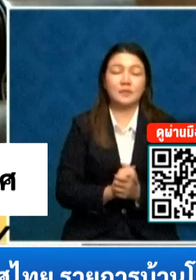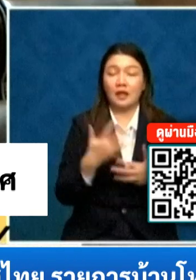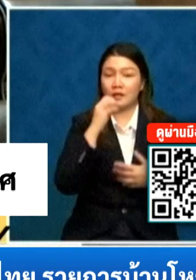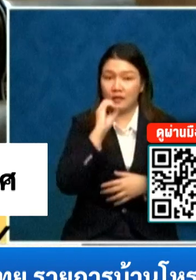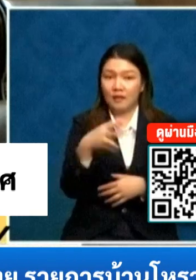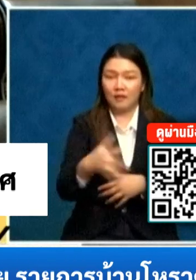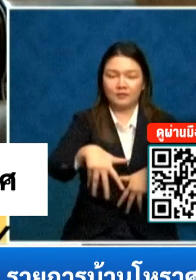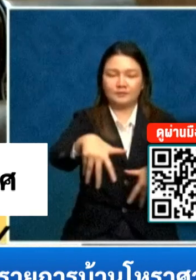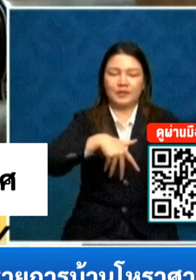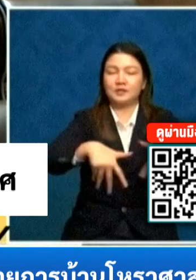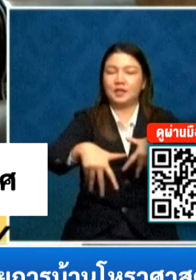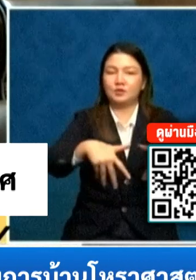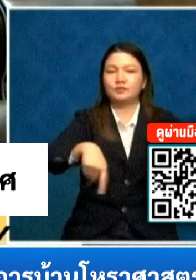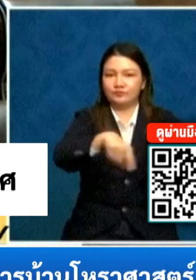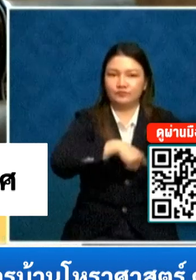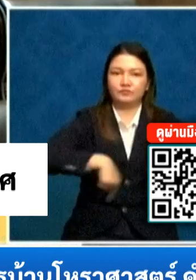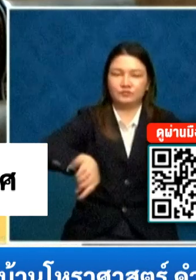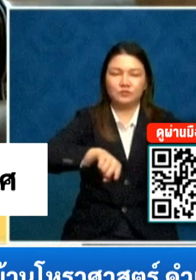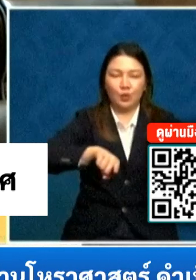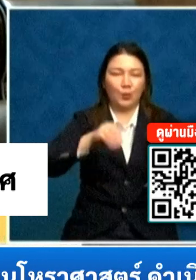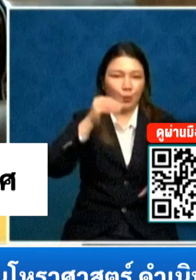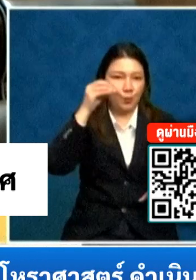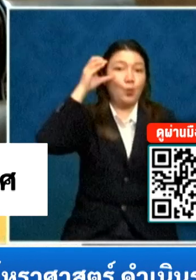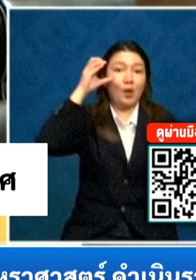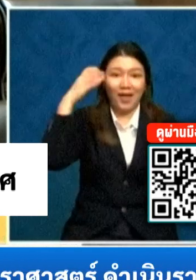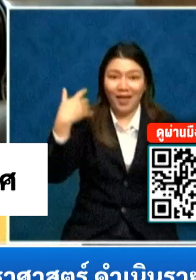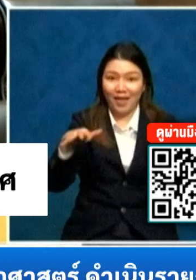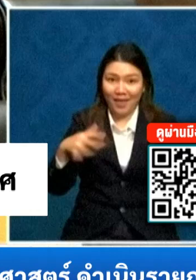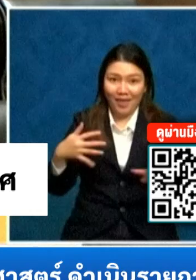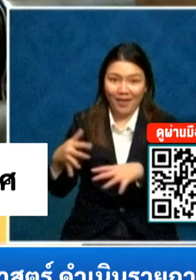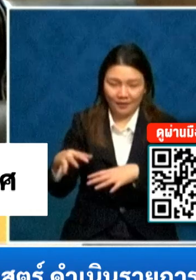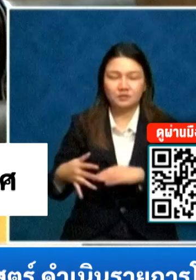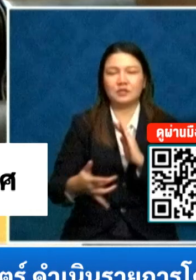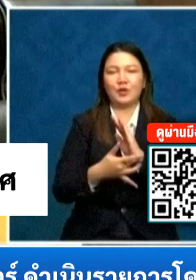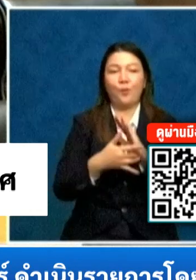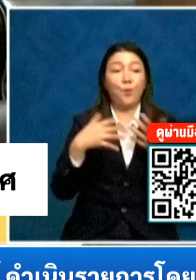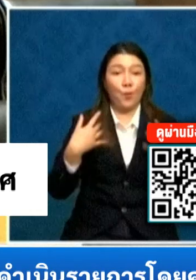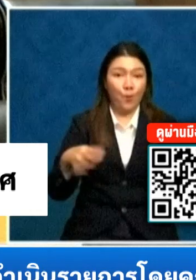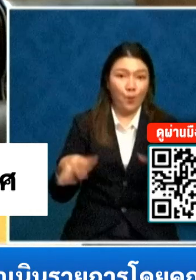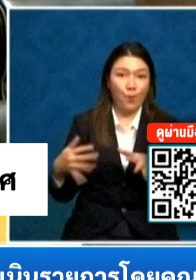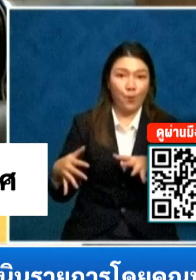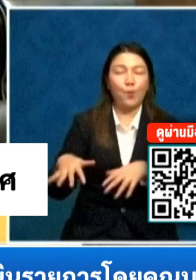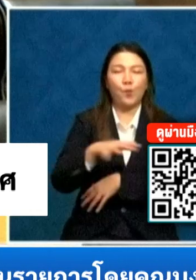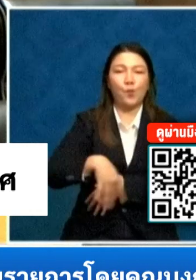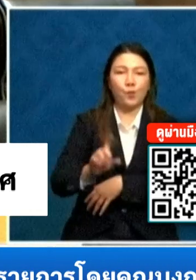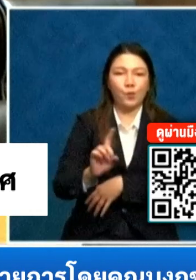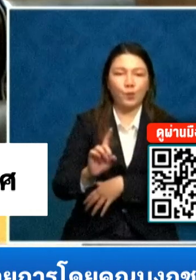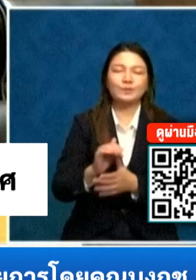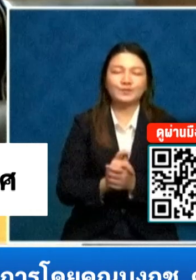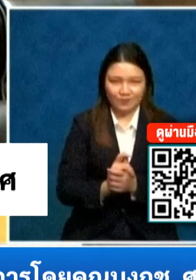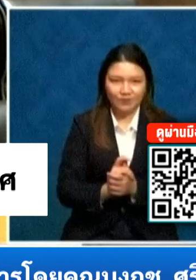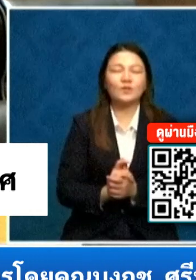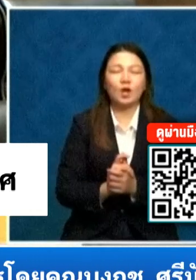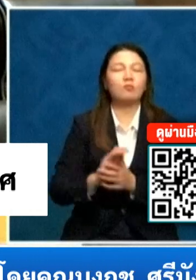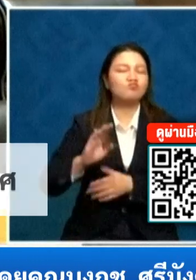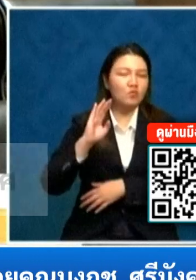เราที่มีความรอบรู้มีความมีดิจิทัลลิเทอเรซีทราบในเรื่องของเกี่ยวกับธุรกิจดิจิทั